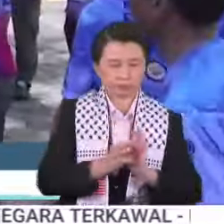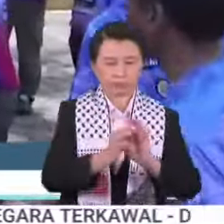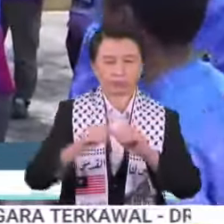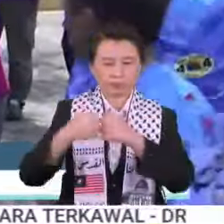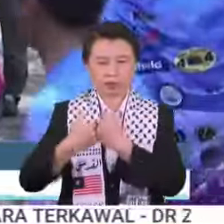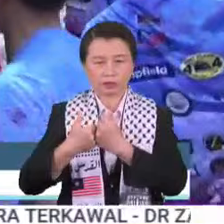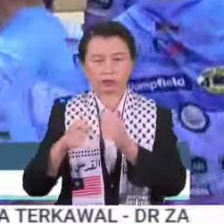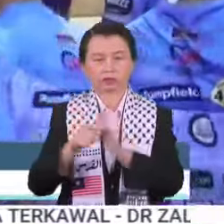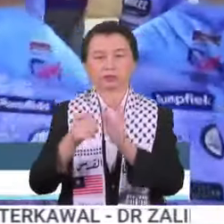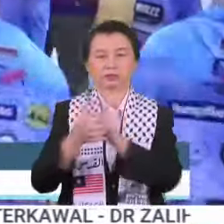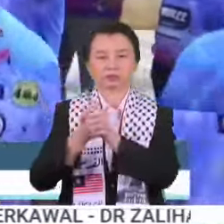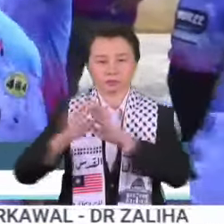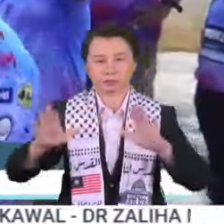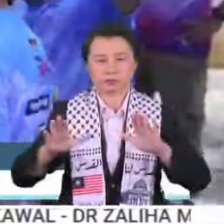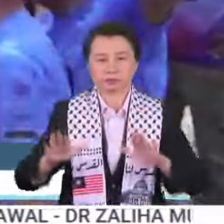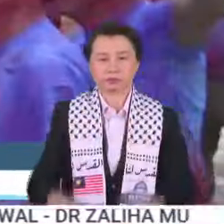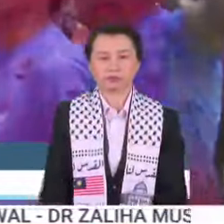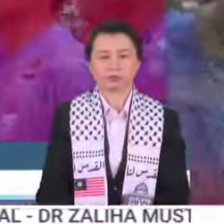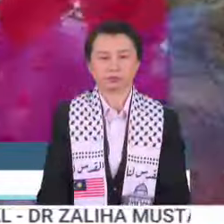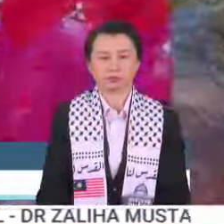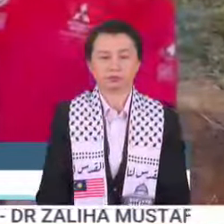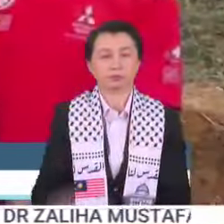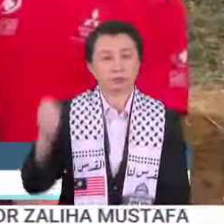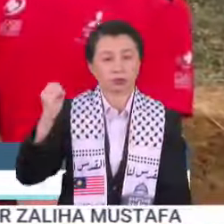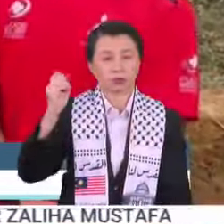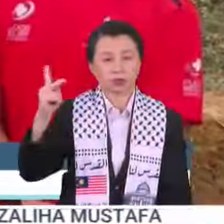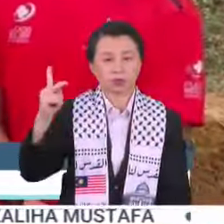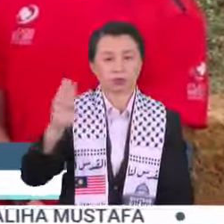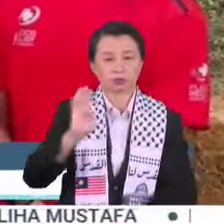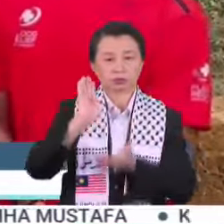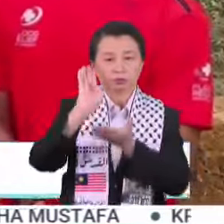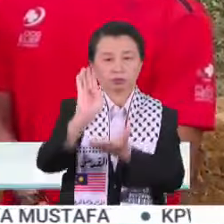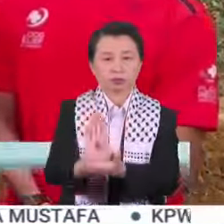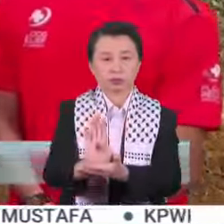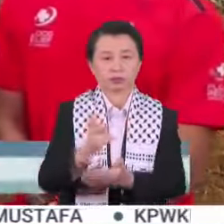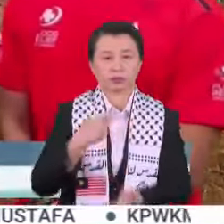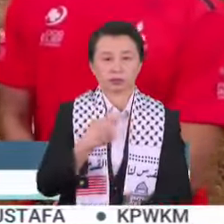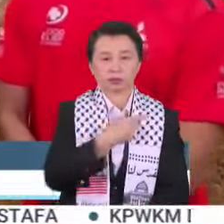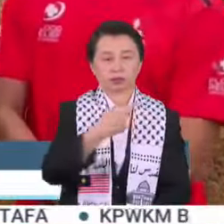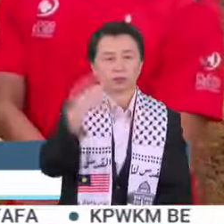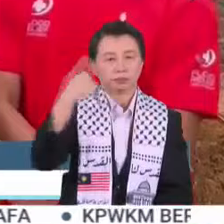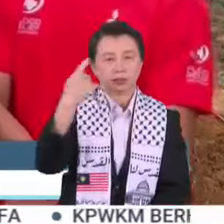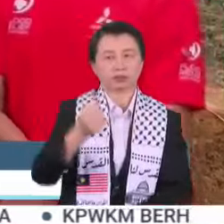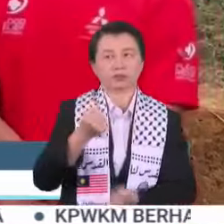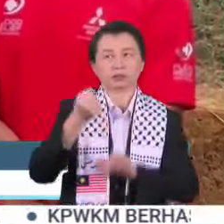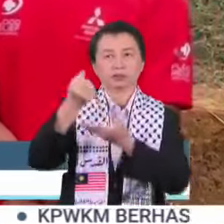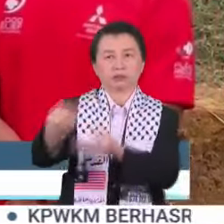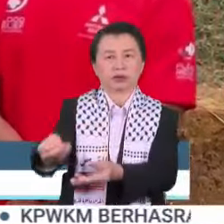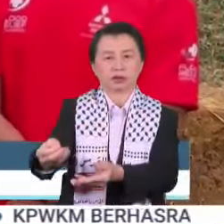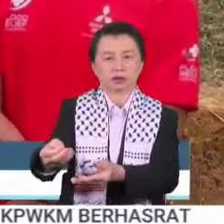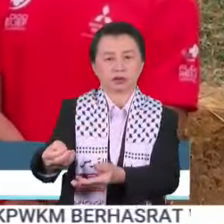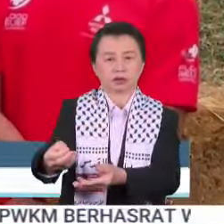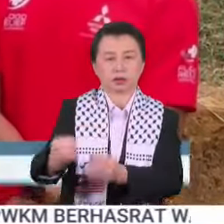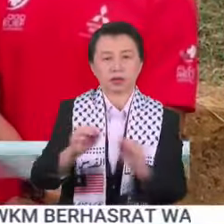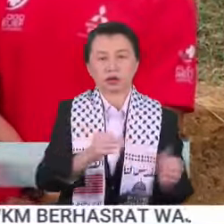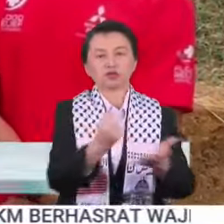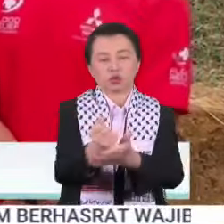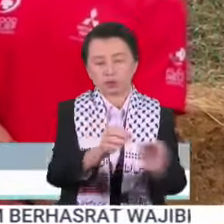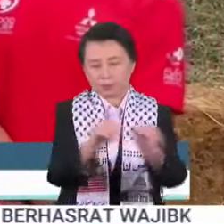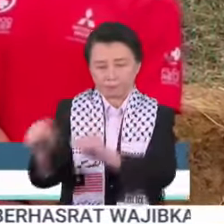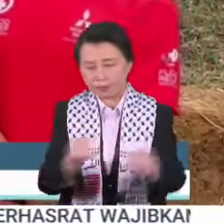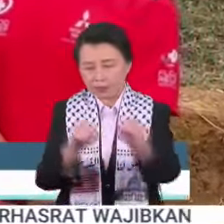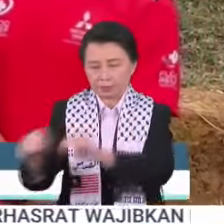agensi keselamatan. Okey, bantuan yang biasa kita salurkan ialah pemindahan